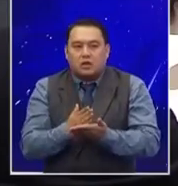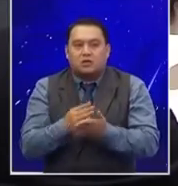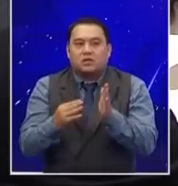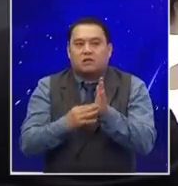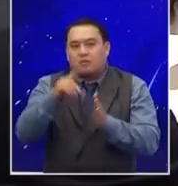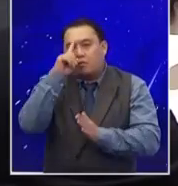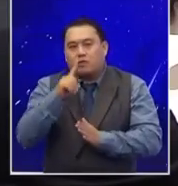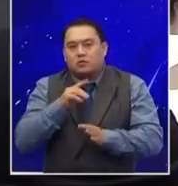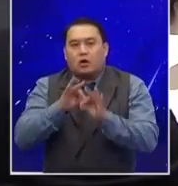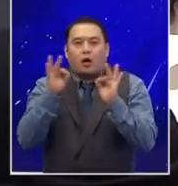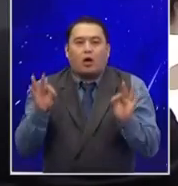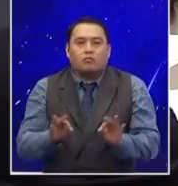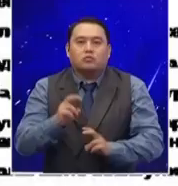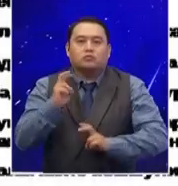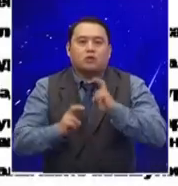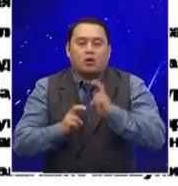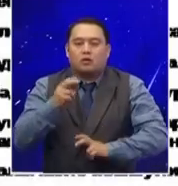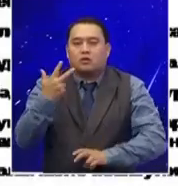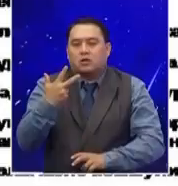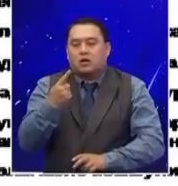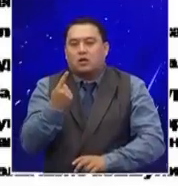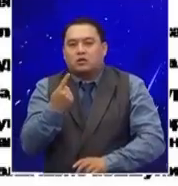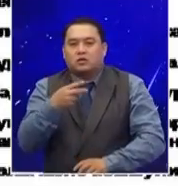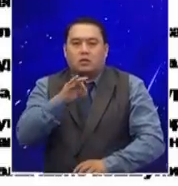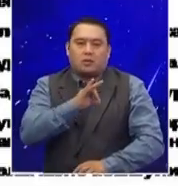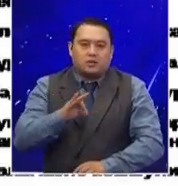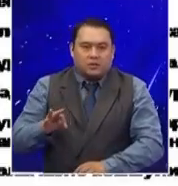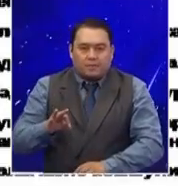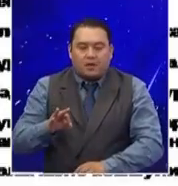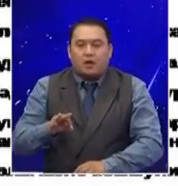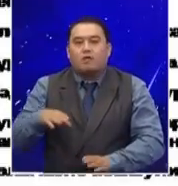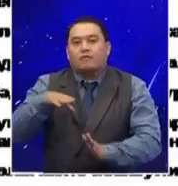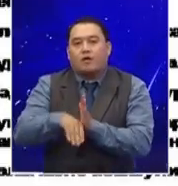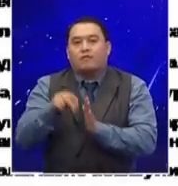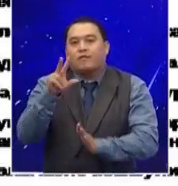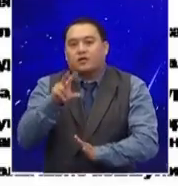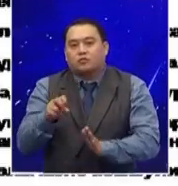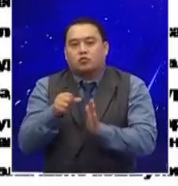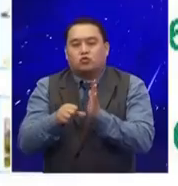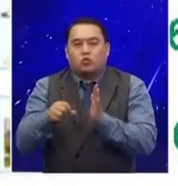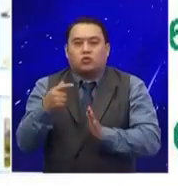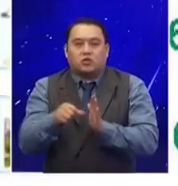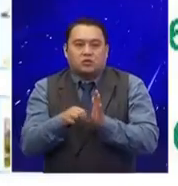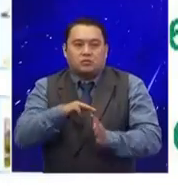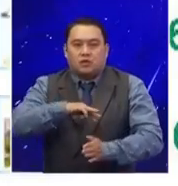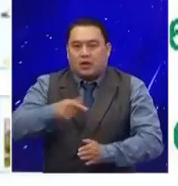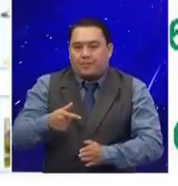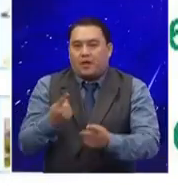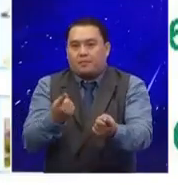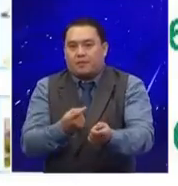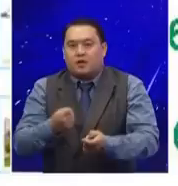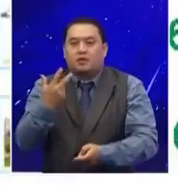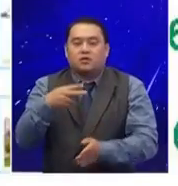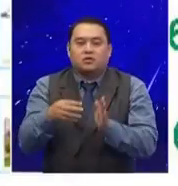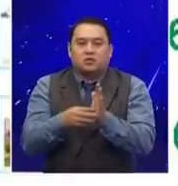месяцев объем промышленного производства вырос на 3,1% и составил 846 миллиардов тенге. Привлечено